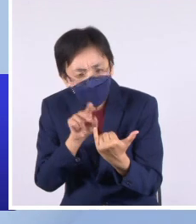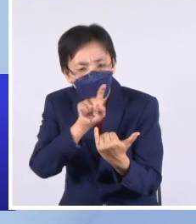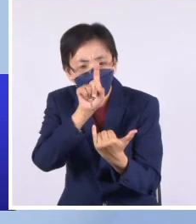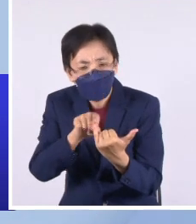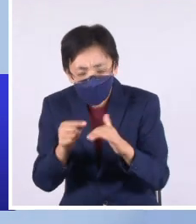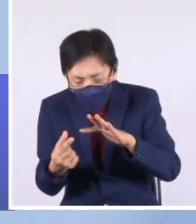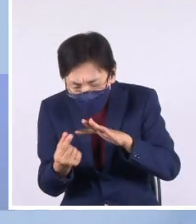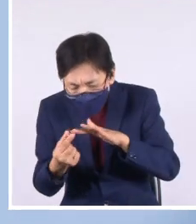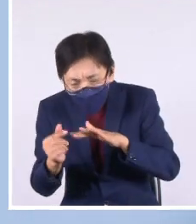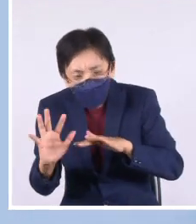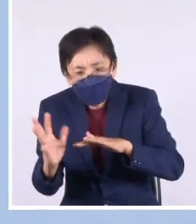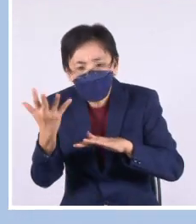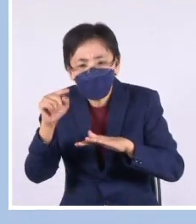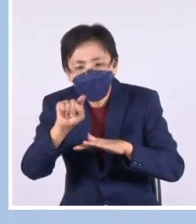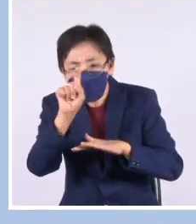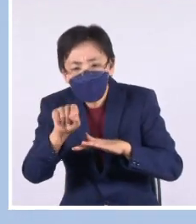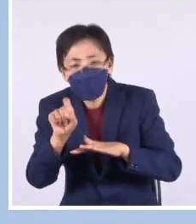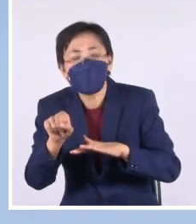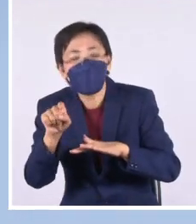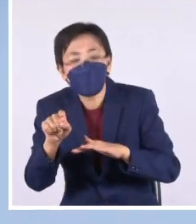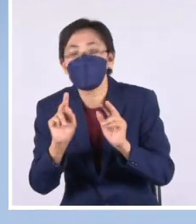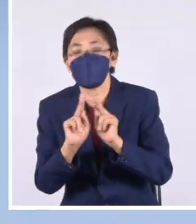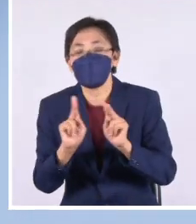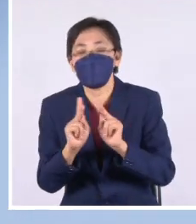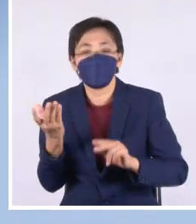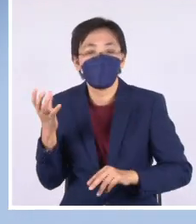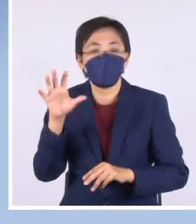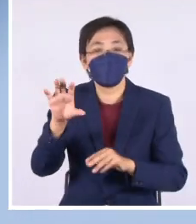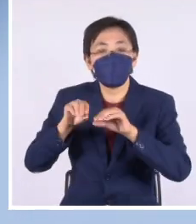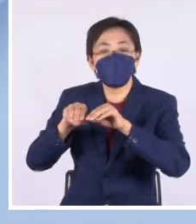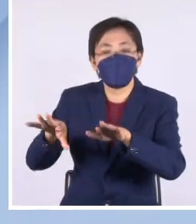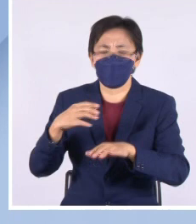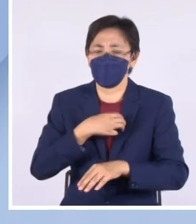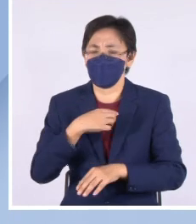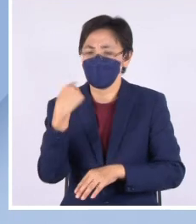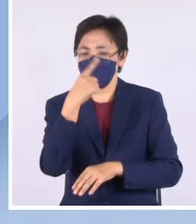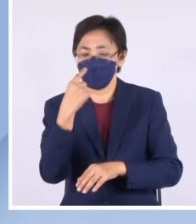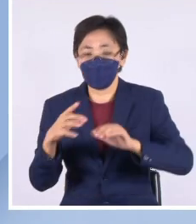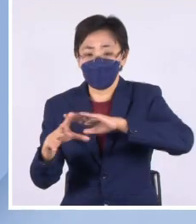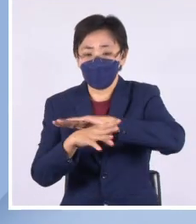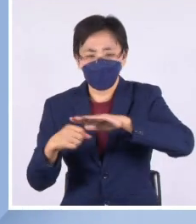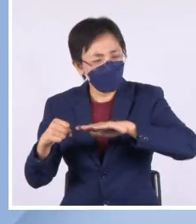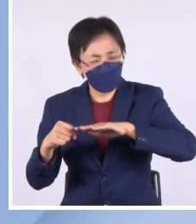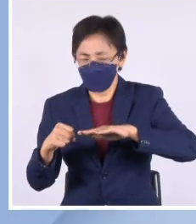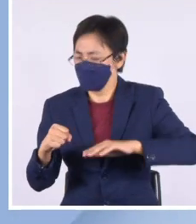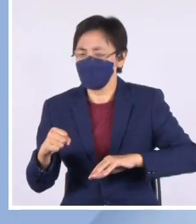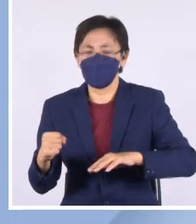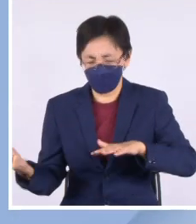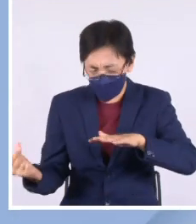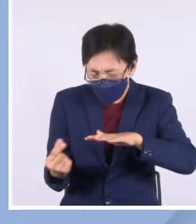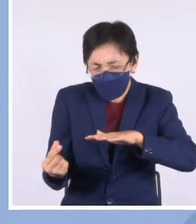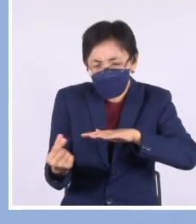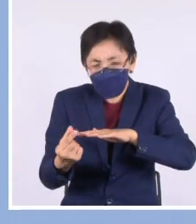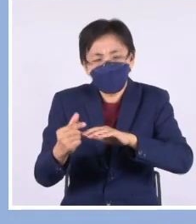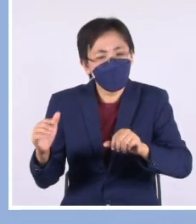นี่ยทราบว่าคณะกรรมการเพิ่งจะมีคนเอาไปแชร์เลยอยากให้คนที่เอาไปเนี่ยเอามาคืนหน่อยเถอะเพราะว่าอยากจะให้คร